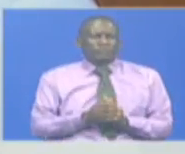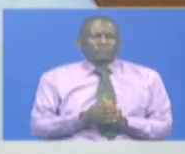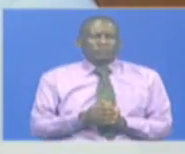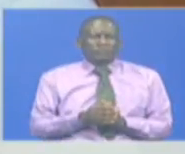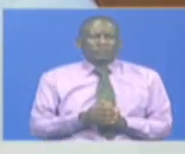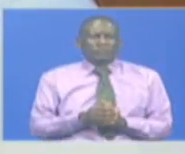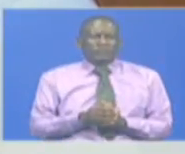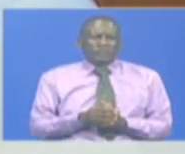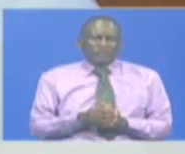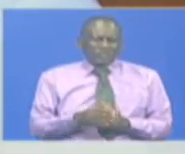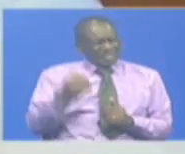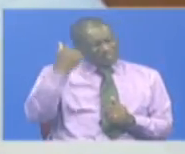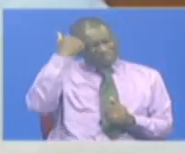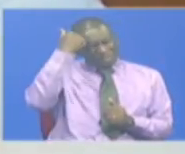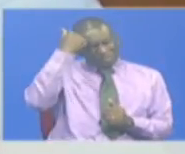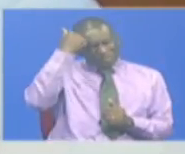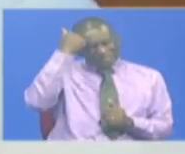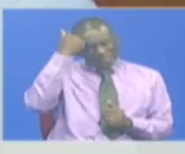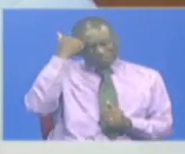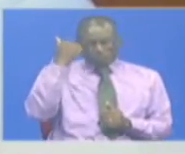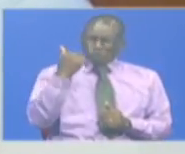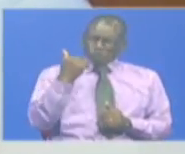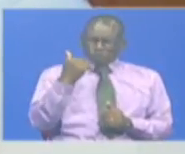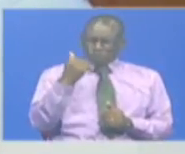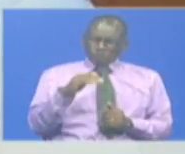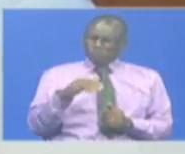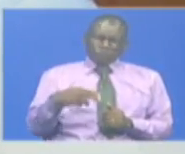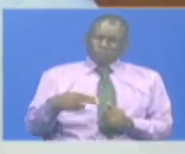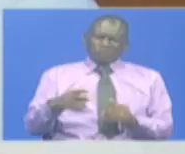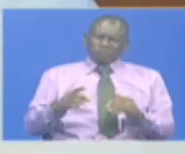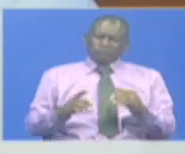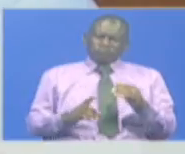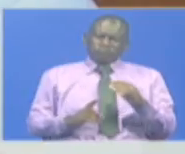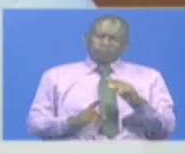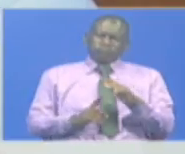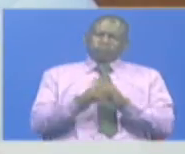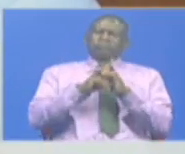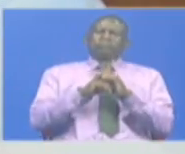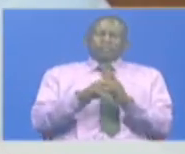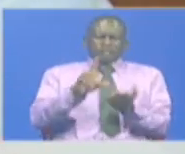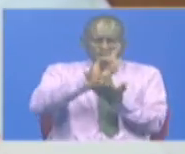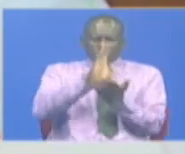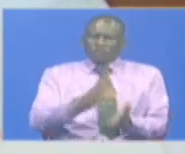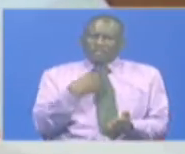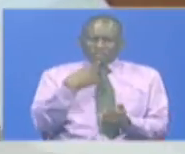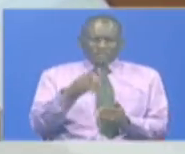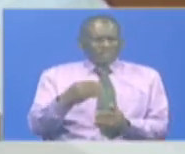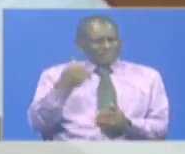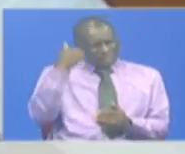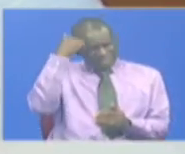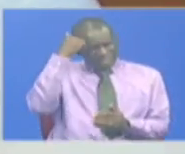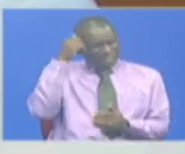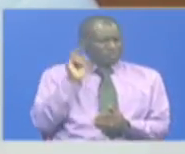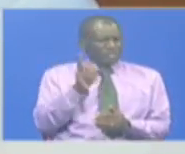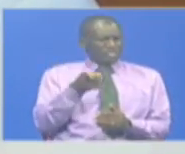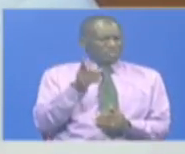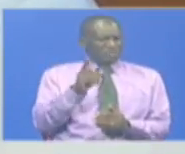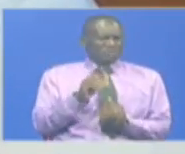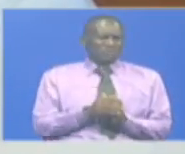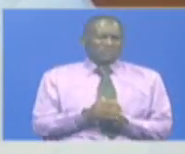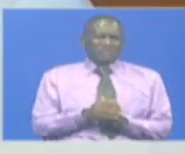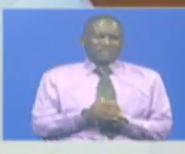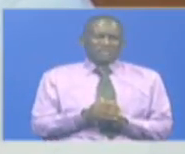wakapata temperature yake imepanda kidogo. Daktari akasema the temperature is on